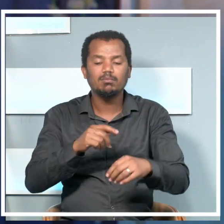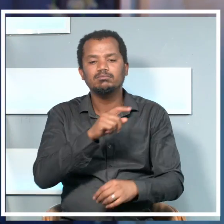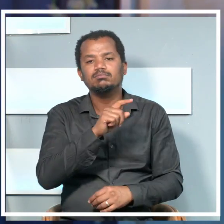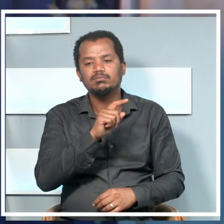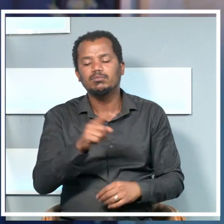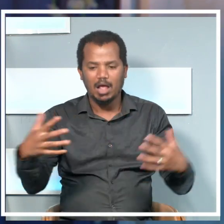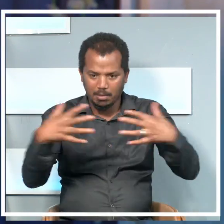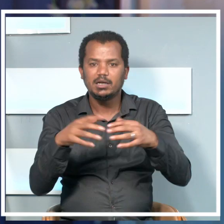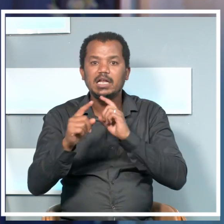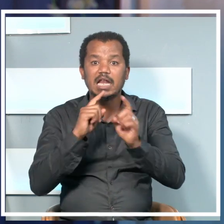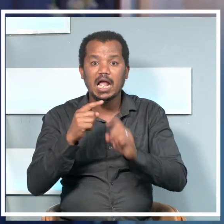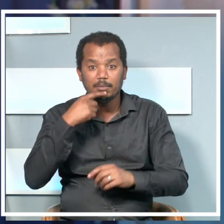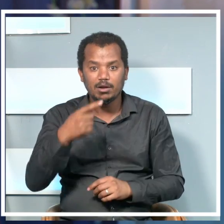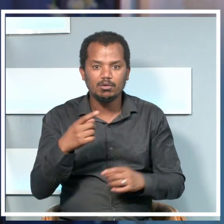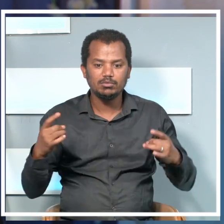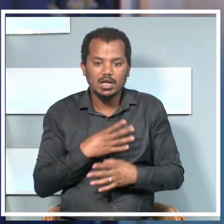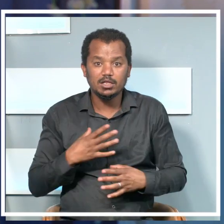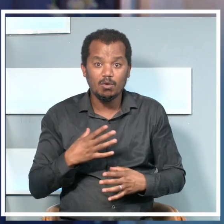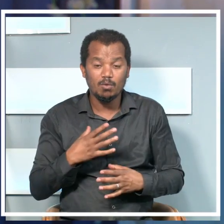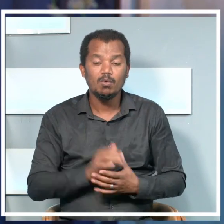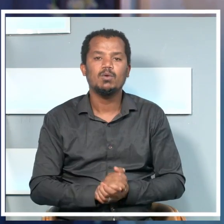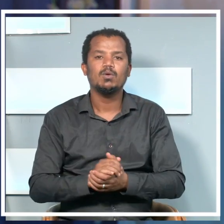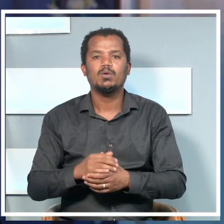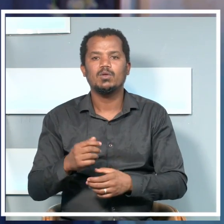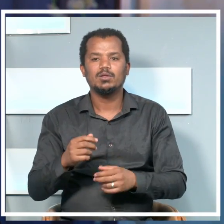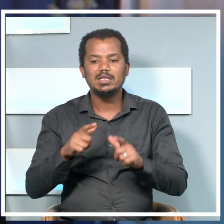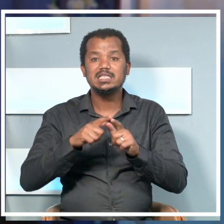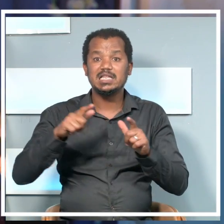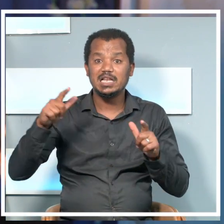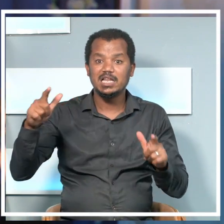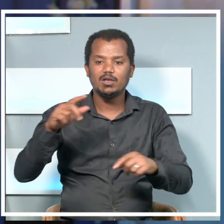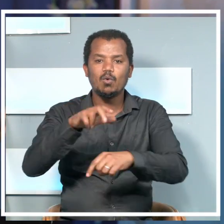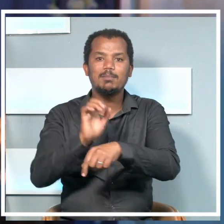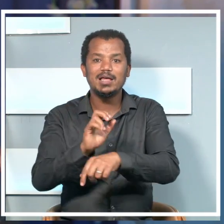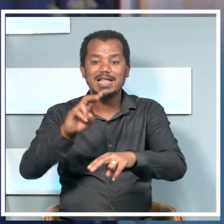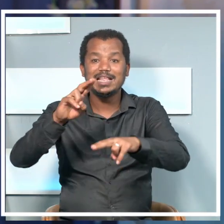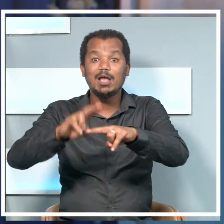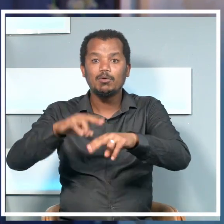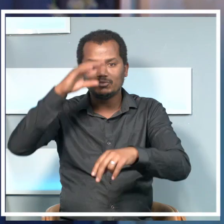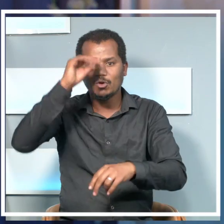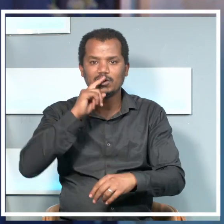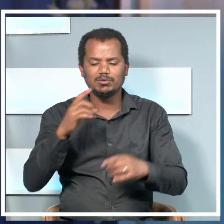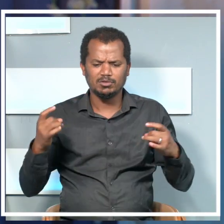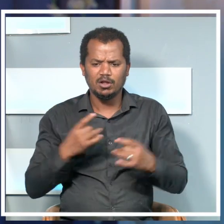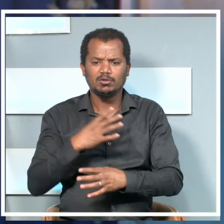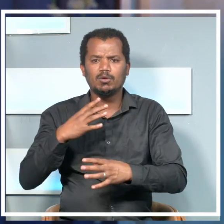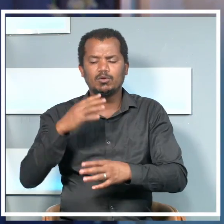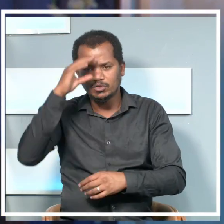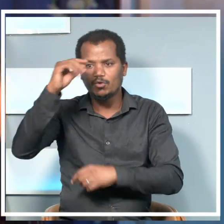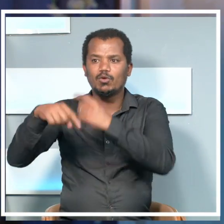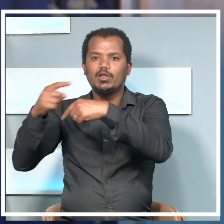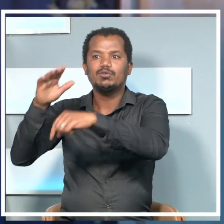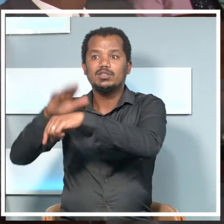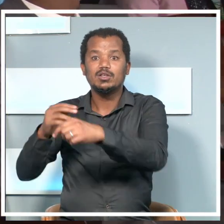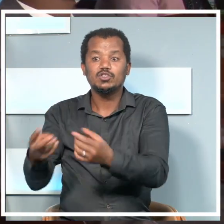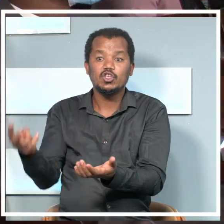ልጥራውና ከሱ ጋር ነጋገር ብለው ደንገጥ ብለው እንግዲህ ትልቅ ወንበር ላይ ተቀመጡ ሰው ናቸው ደንገጥ ብለው